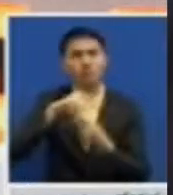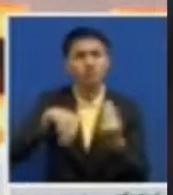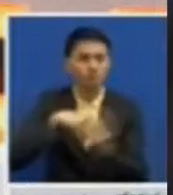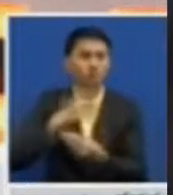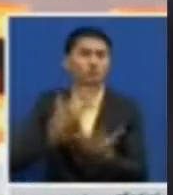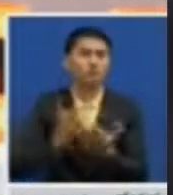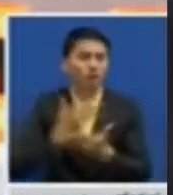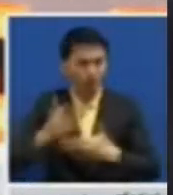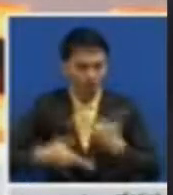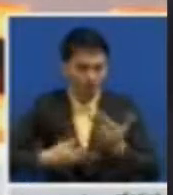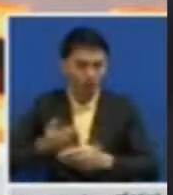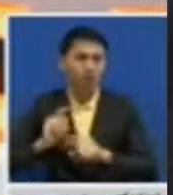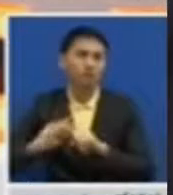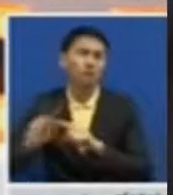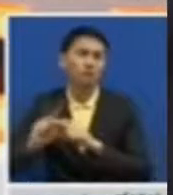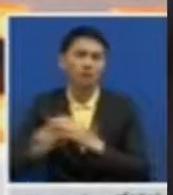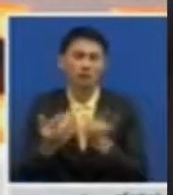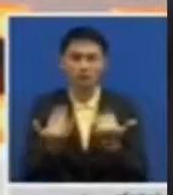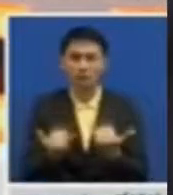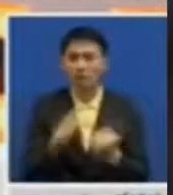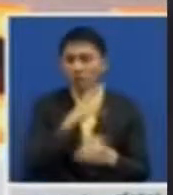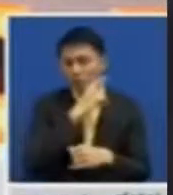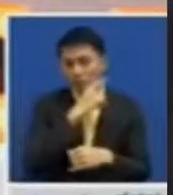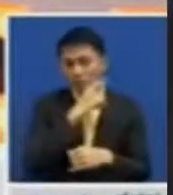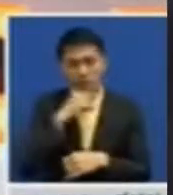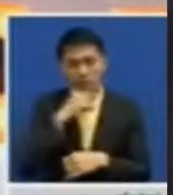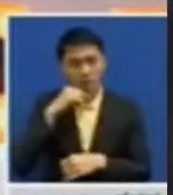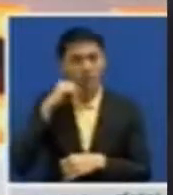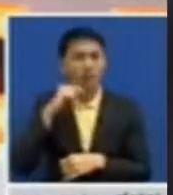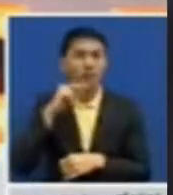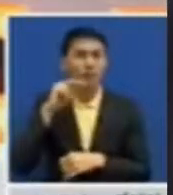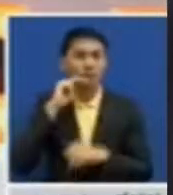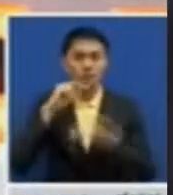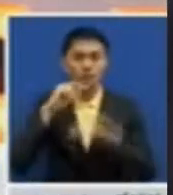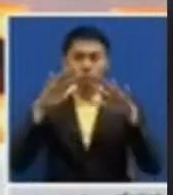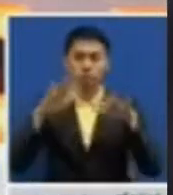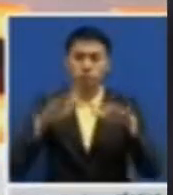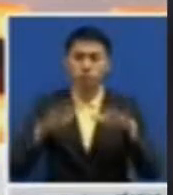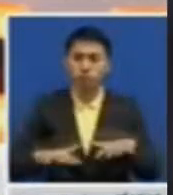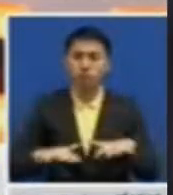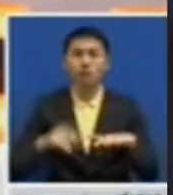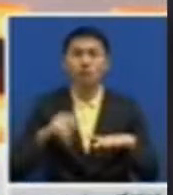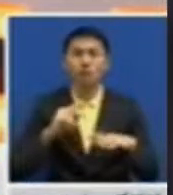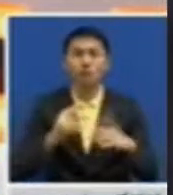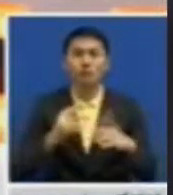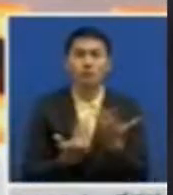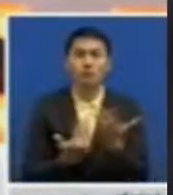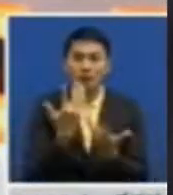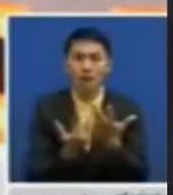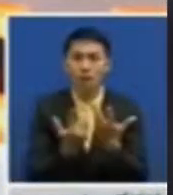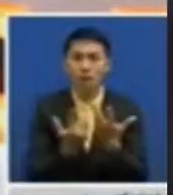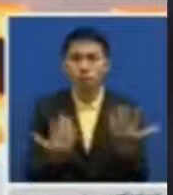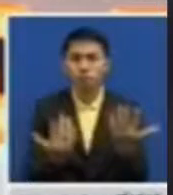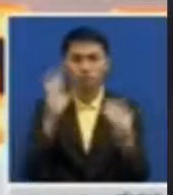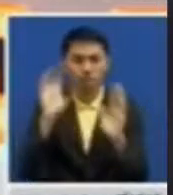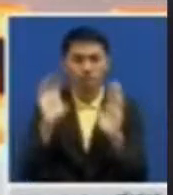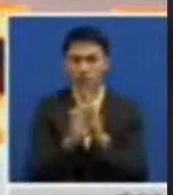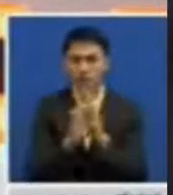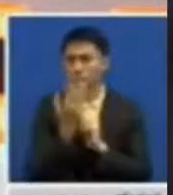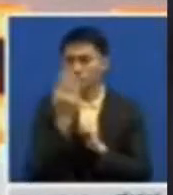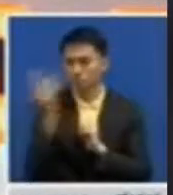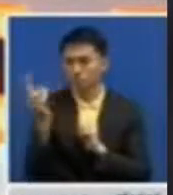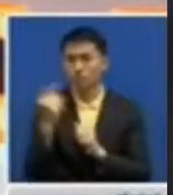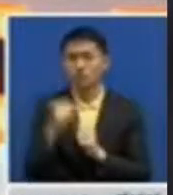องจังหวัดมหาสารคามขณะนี้แห้งขอดหนองน้ำกลายเป็นหนองหญ้าดังที่ท่านเห็นอยู่ในภาพนะครับน่าสงสาร